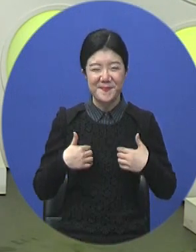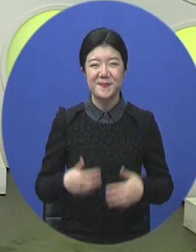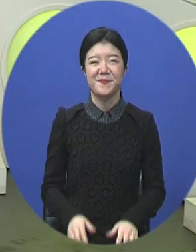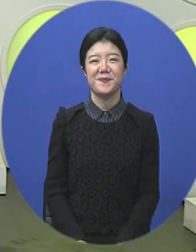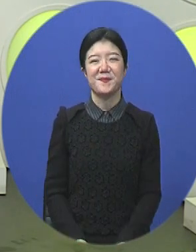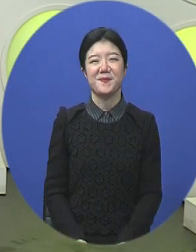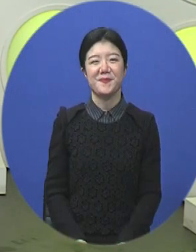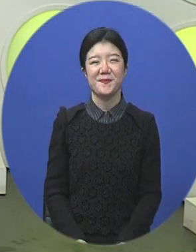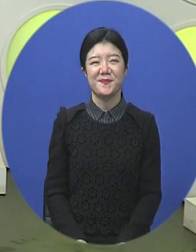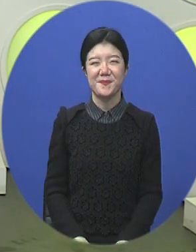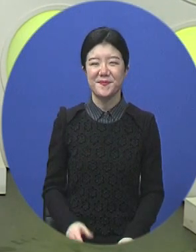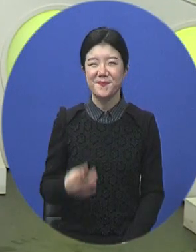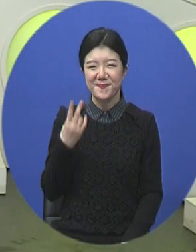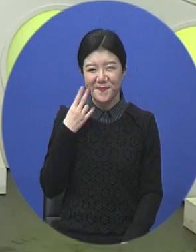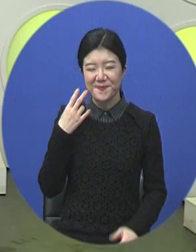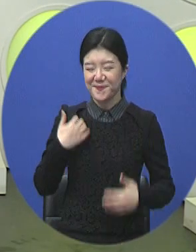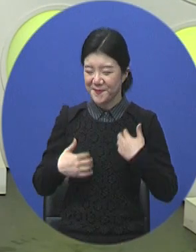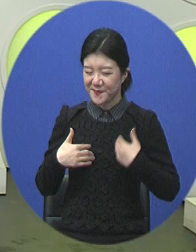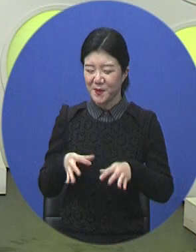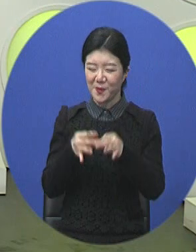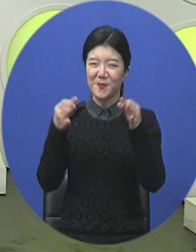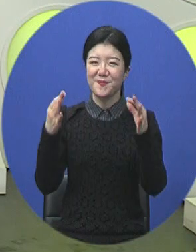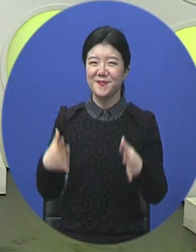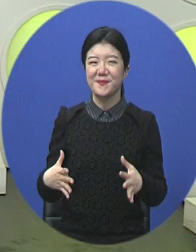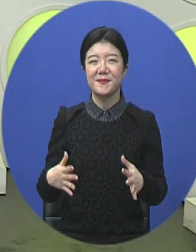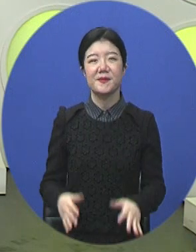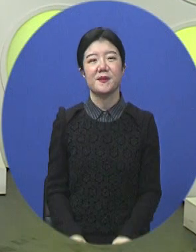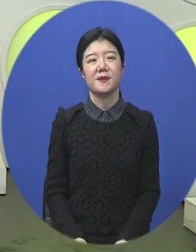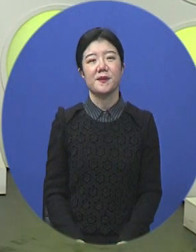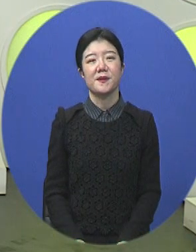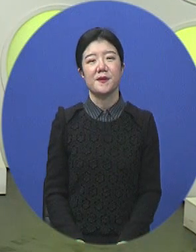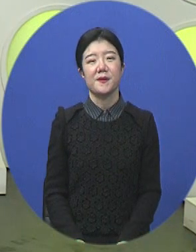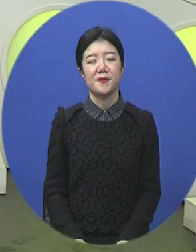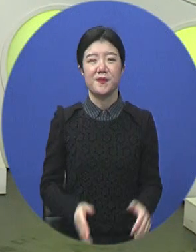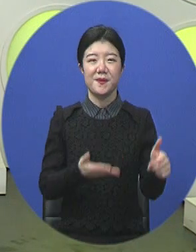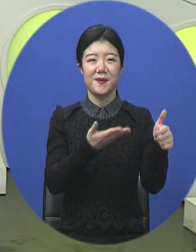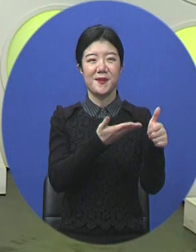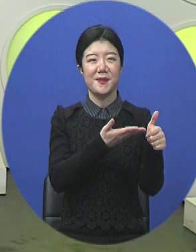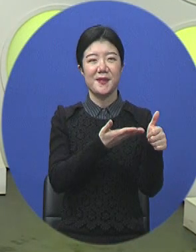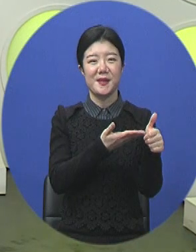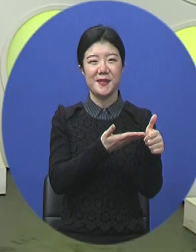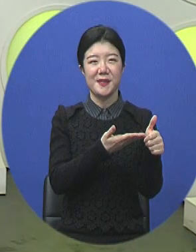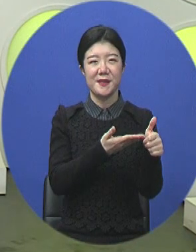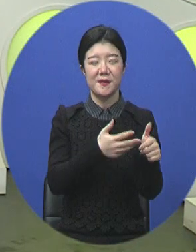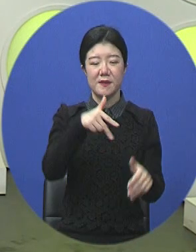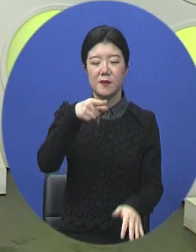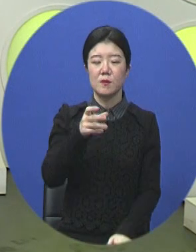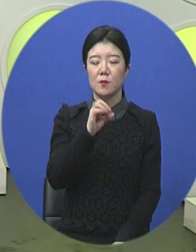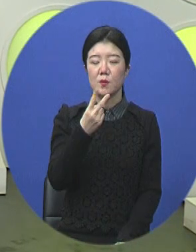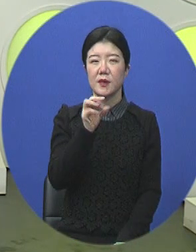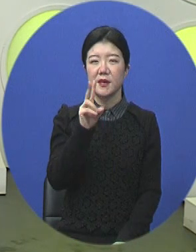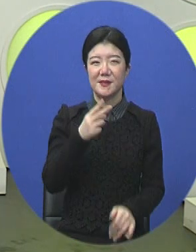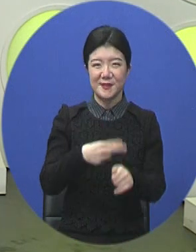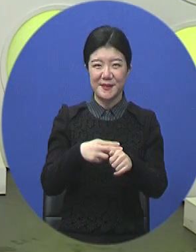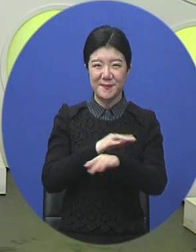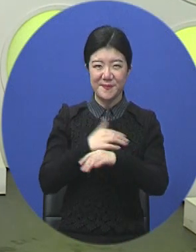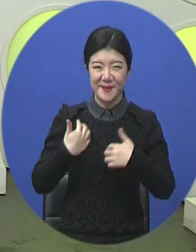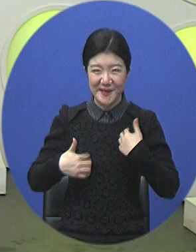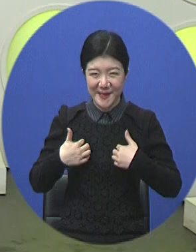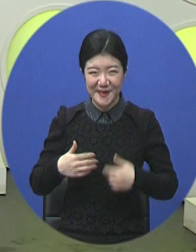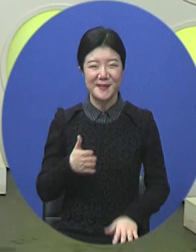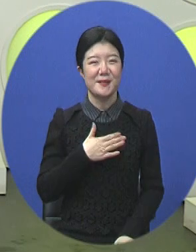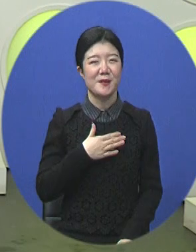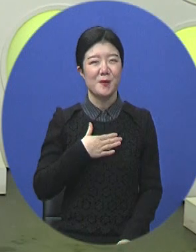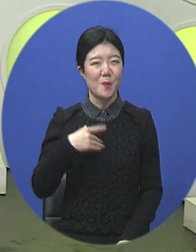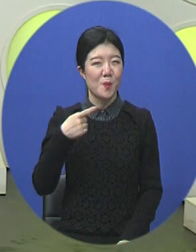반갑습니다. 예, 반갑습니다. 오랜만입니다. 네, 우리 아버님. 아, 우리 정호영 선생님 반가워요. 네, 저도